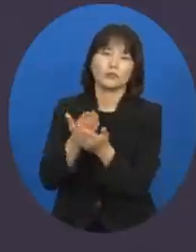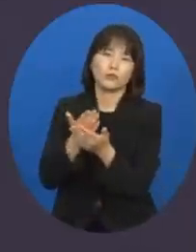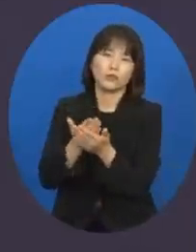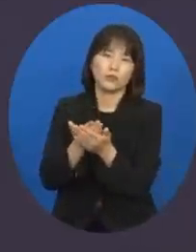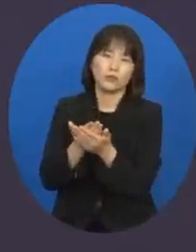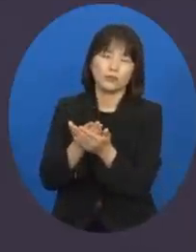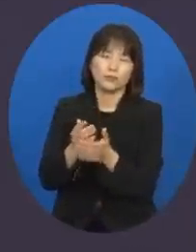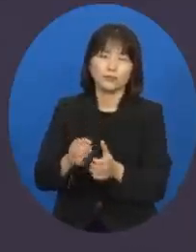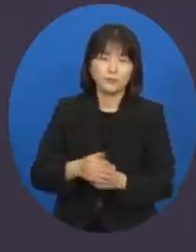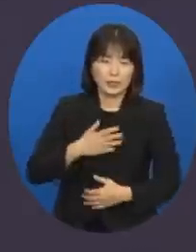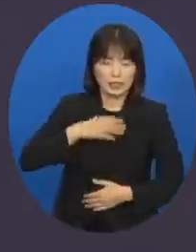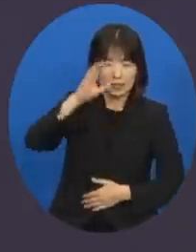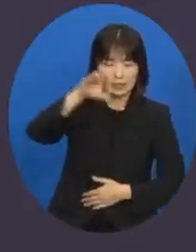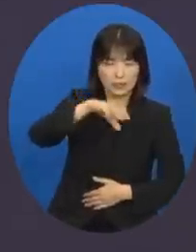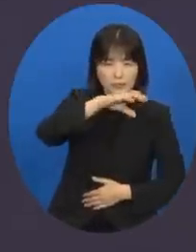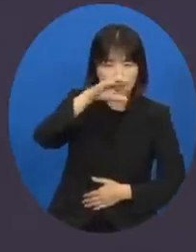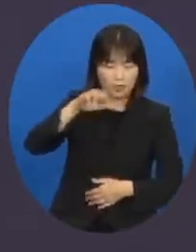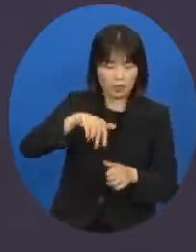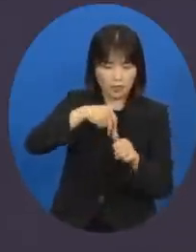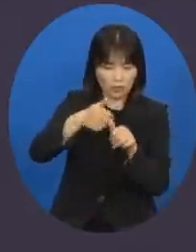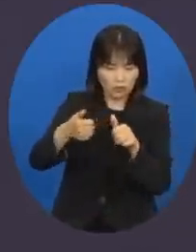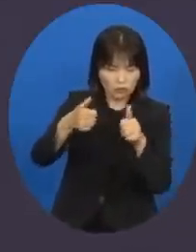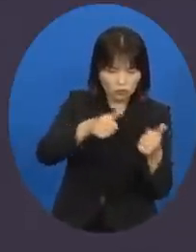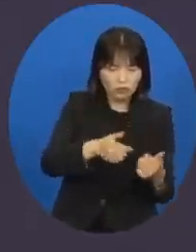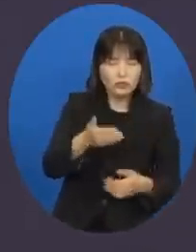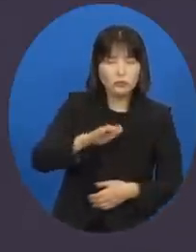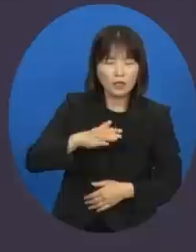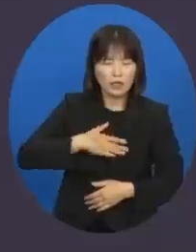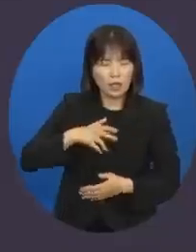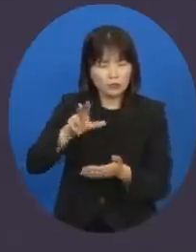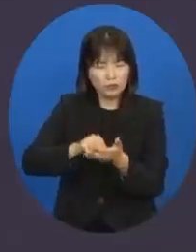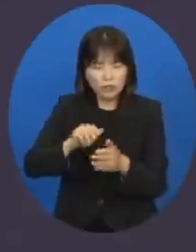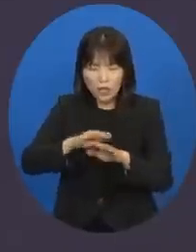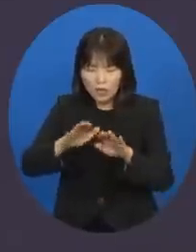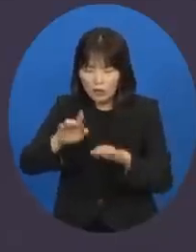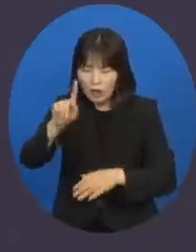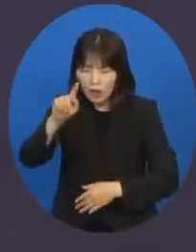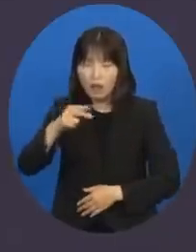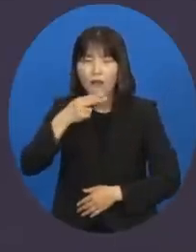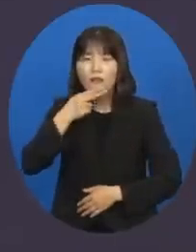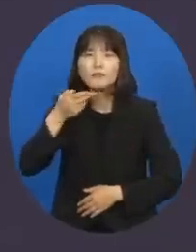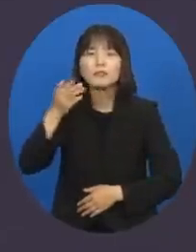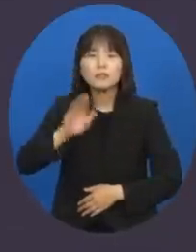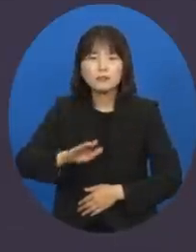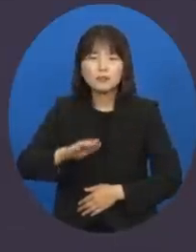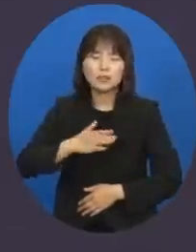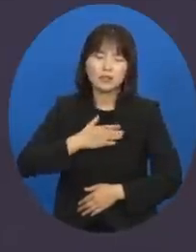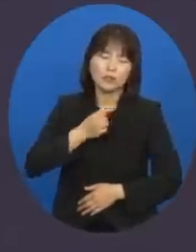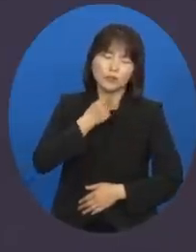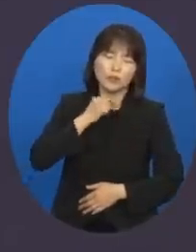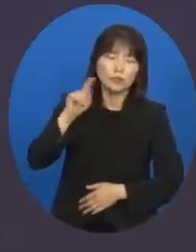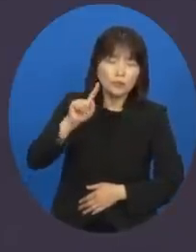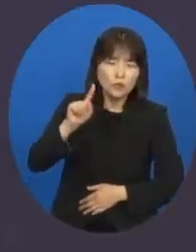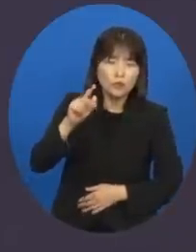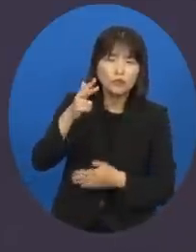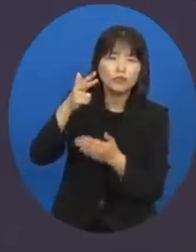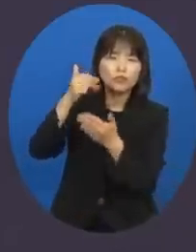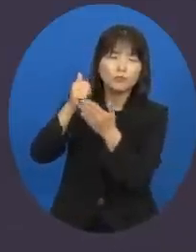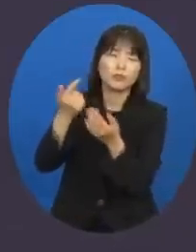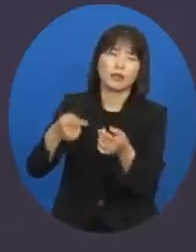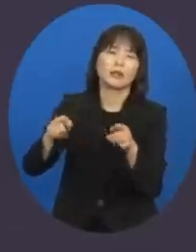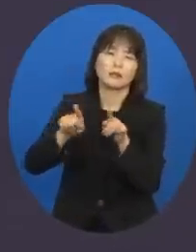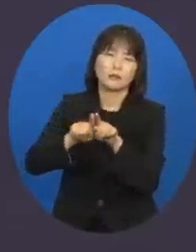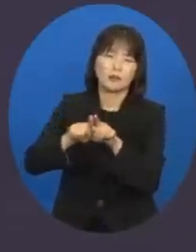설령 내가 십자가에서 이렇게 죽는다 하더라도 설령 나의 문제가 어떠한 것도 해결되지 못한다 하더라도 제가 원하는 것은 그저 주님과